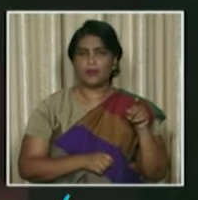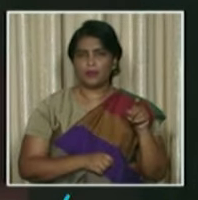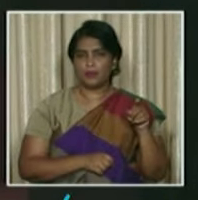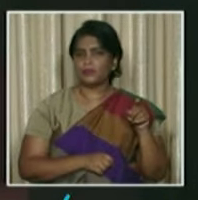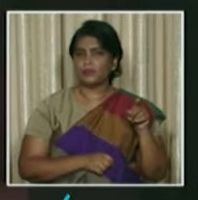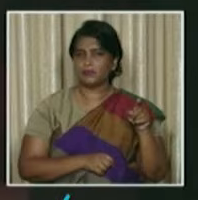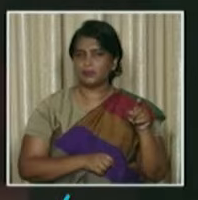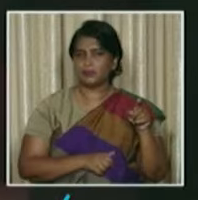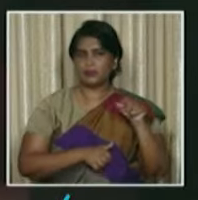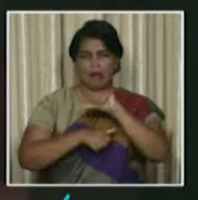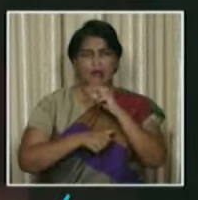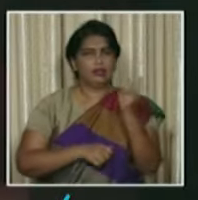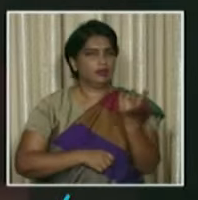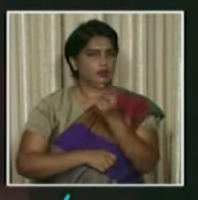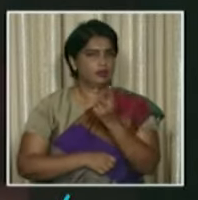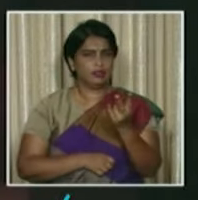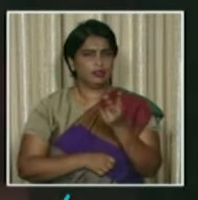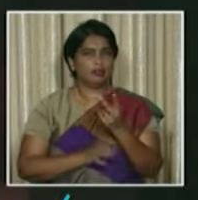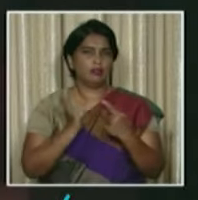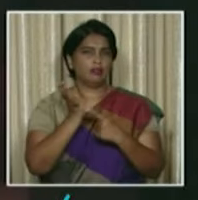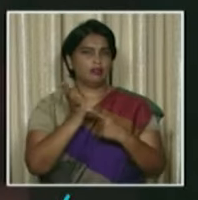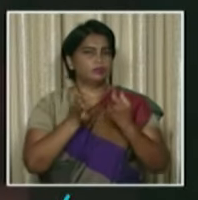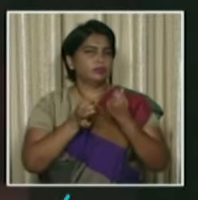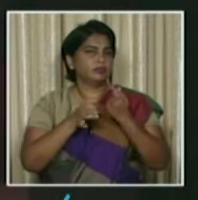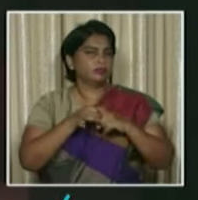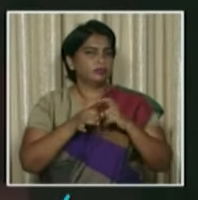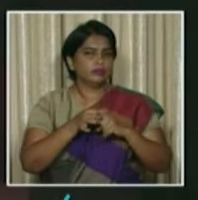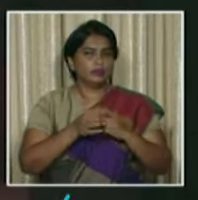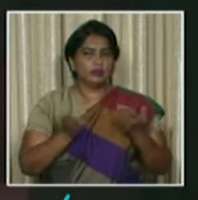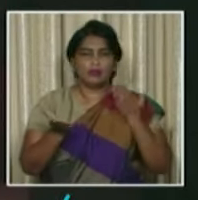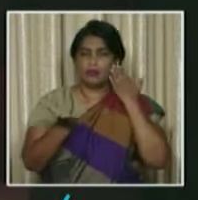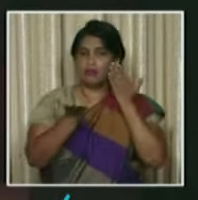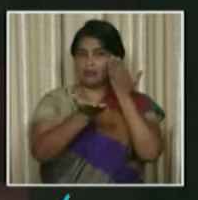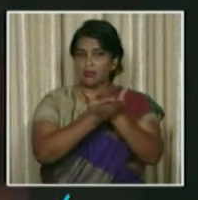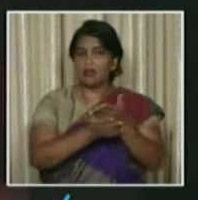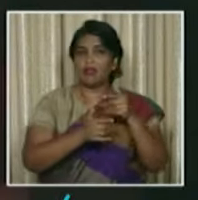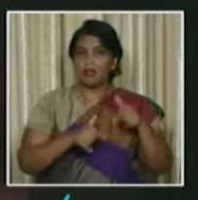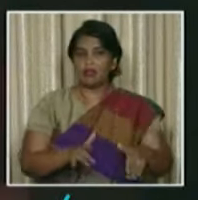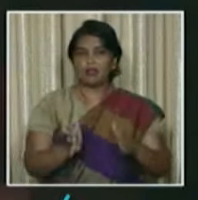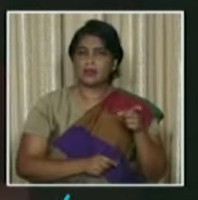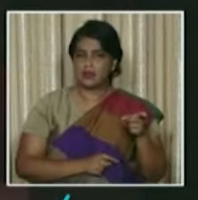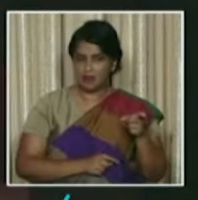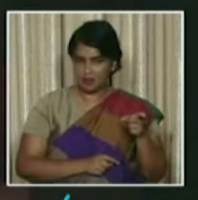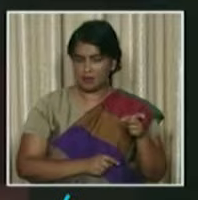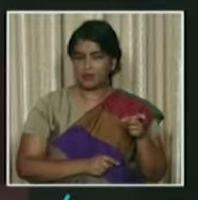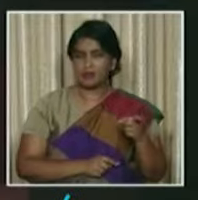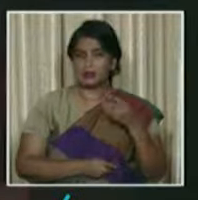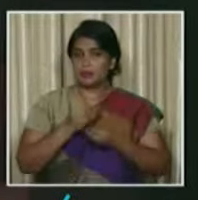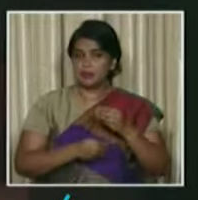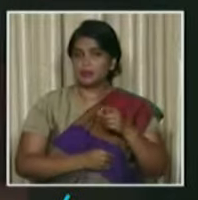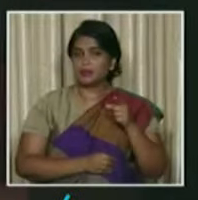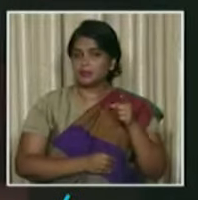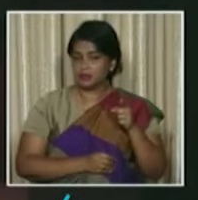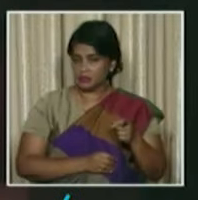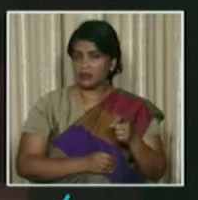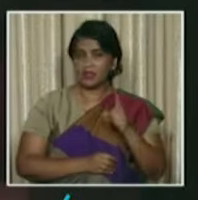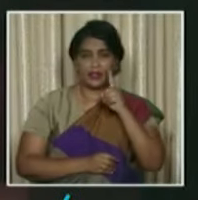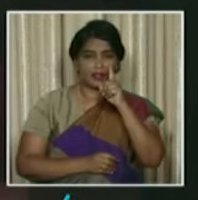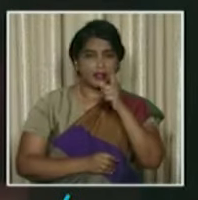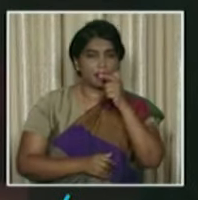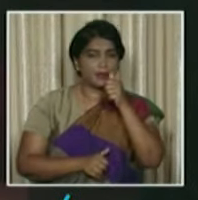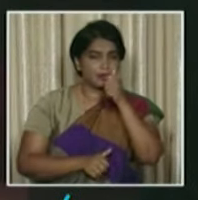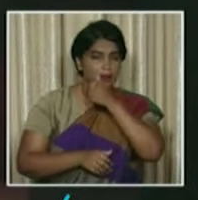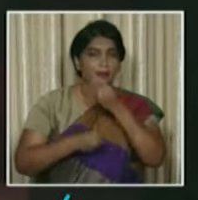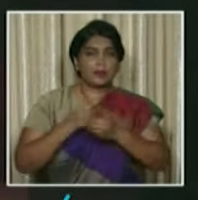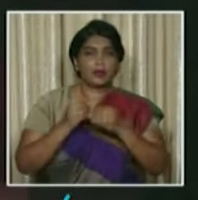කියන ආයතන දෙක ලන්සු ඉදිරිපත් කරන කාරණාව අද මාධ්‍ය වලටත් ගිහිලා තියෙනවා. ජාවාරම් වලින් එක ජාවාරමක්